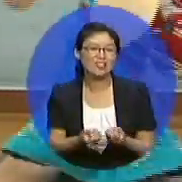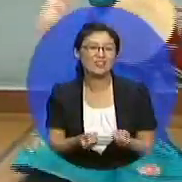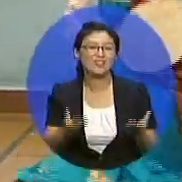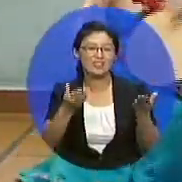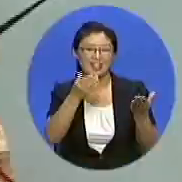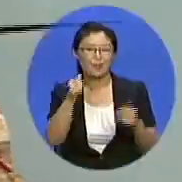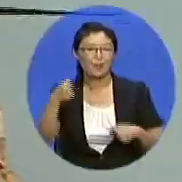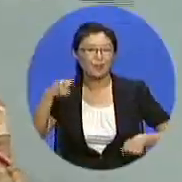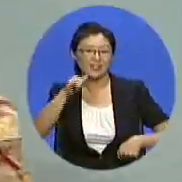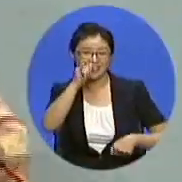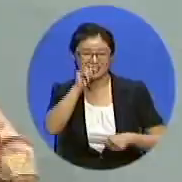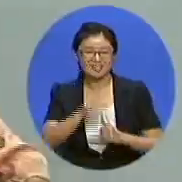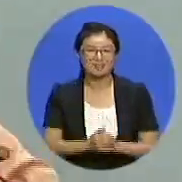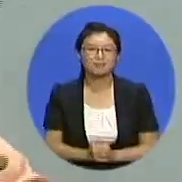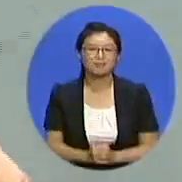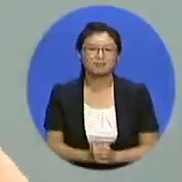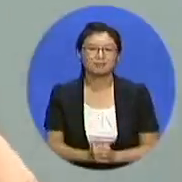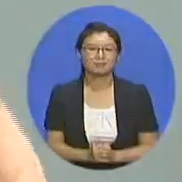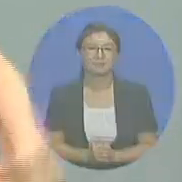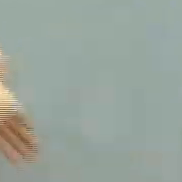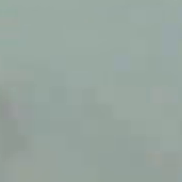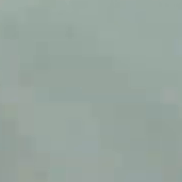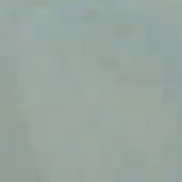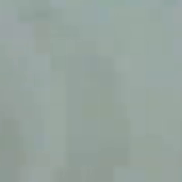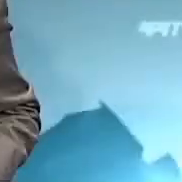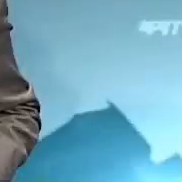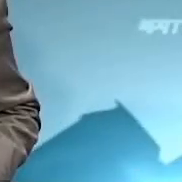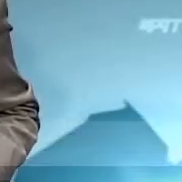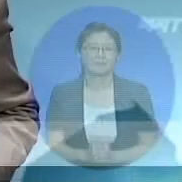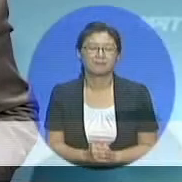더해졌습니다. 복지TV 뉴스 최영아입니다.